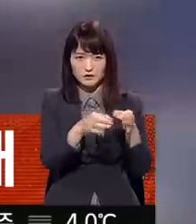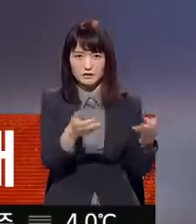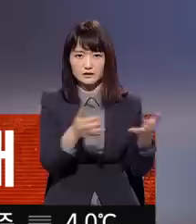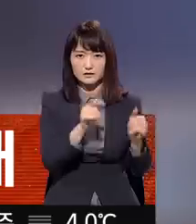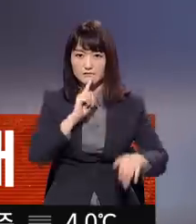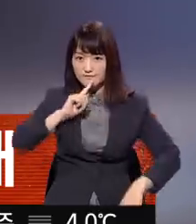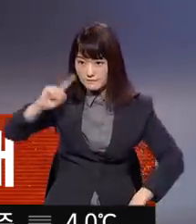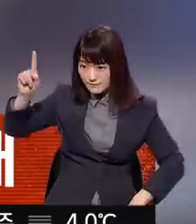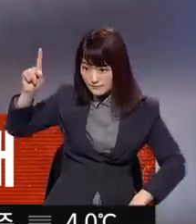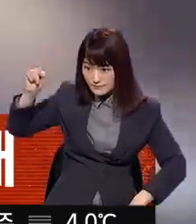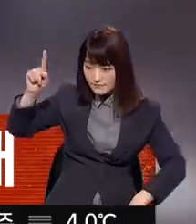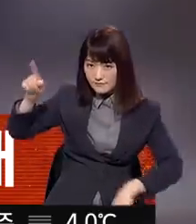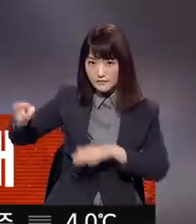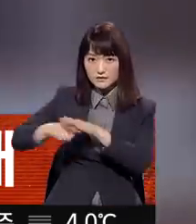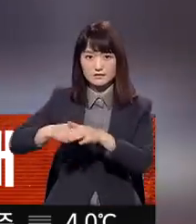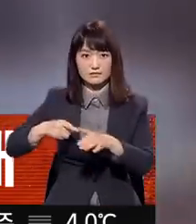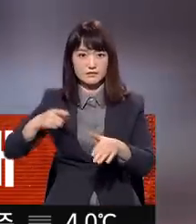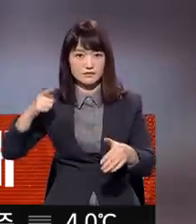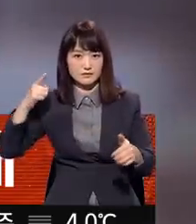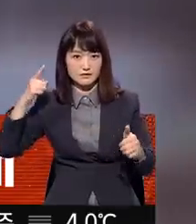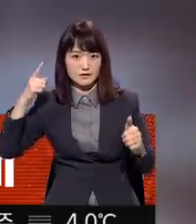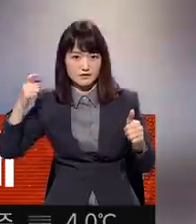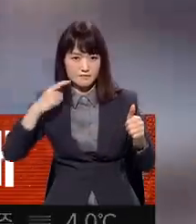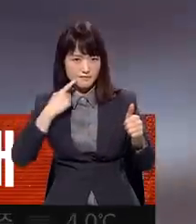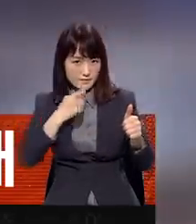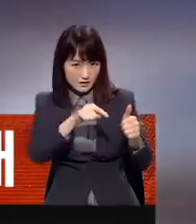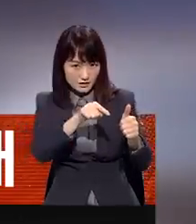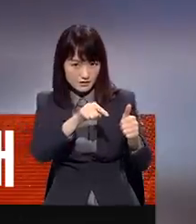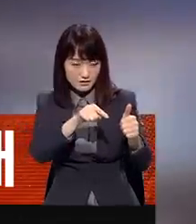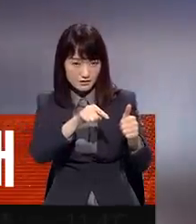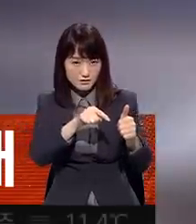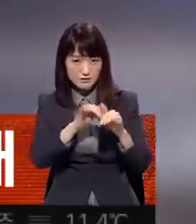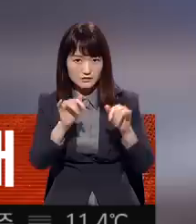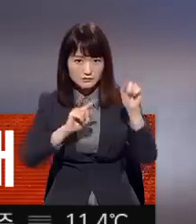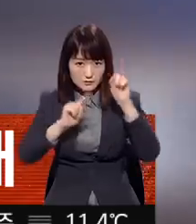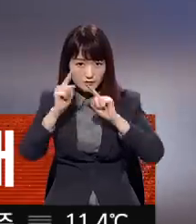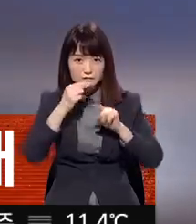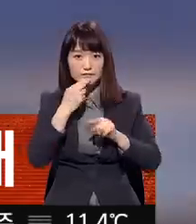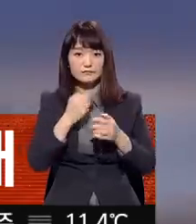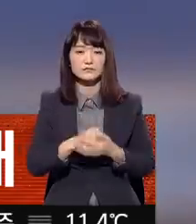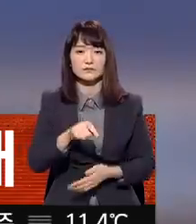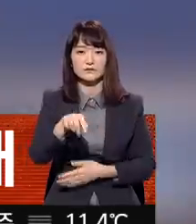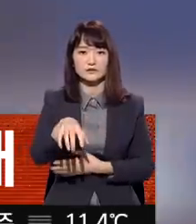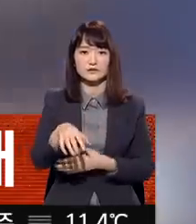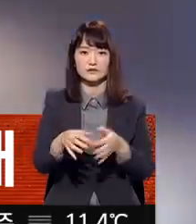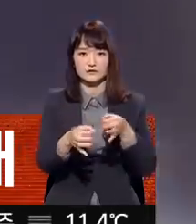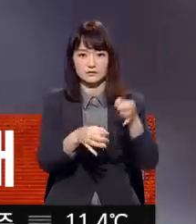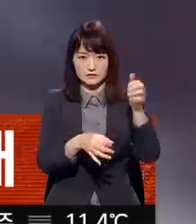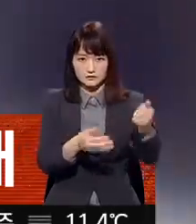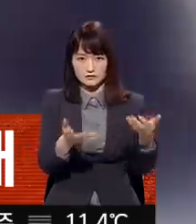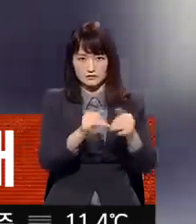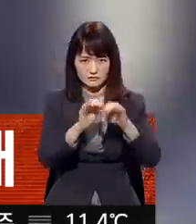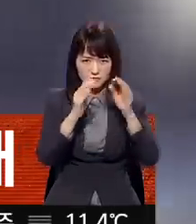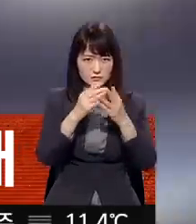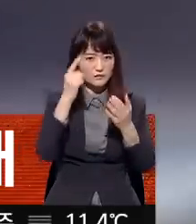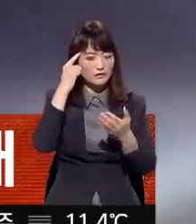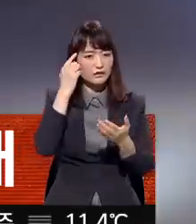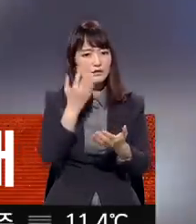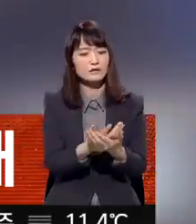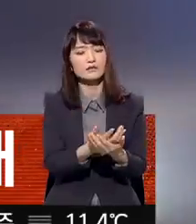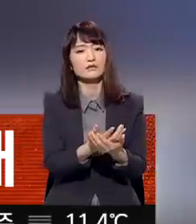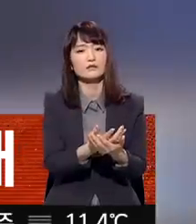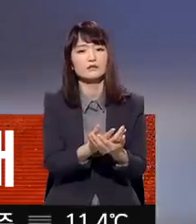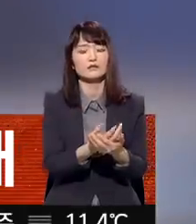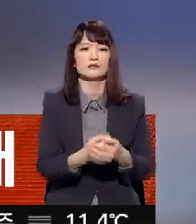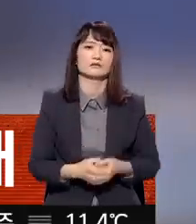신고를 하려고 하니까 도둑이 총을 쏠 거라며 협박했다고 합니다. 아이고. 다행히 인명피해는 없었지만 현장에 있던 사장과 직원 모두 큰 충격을